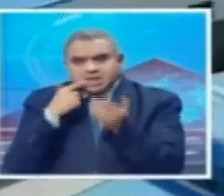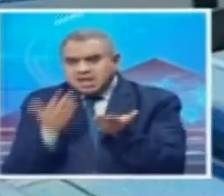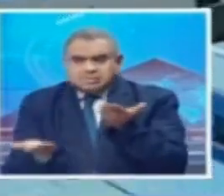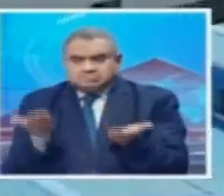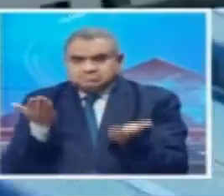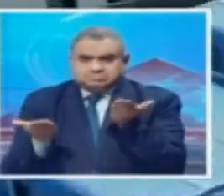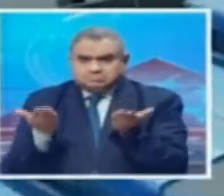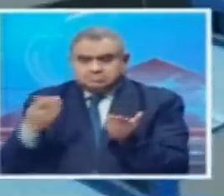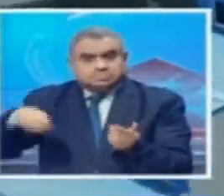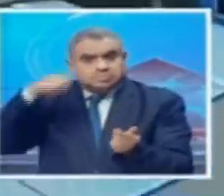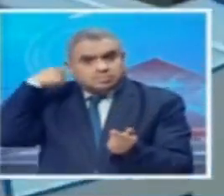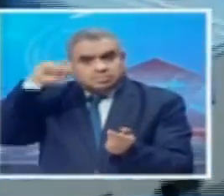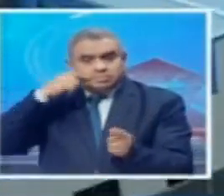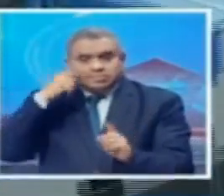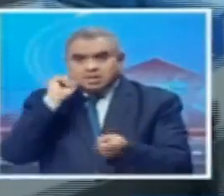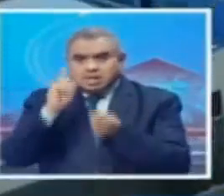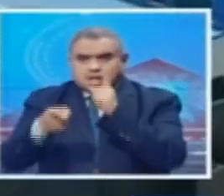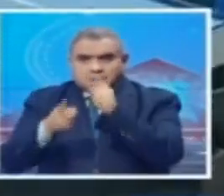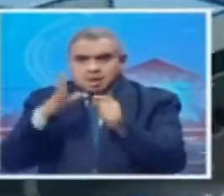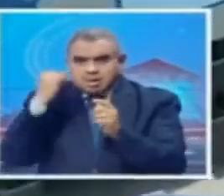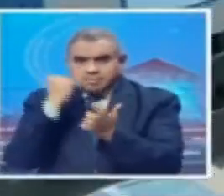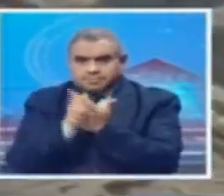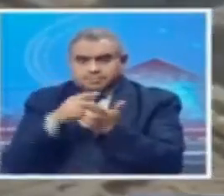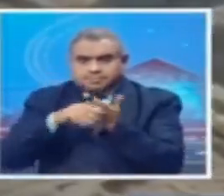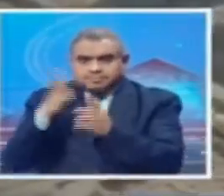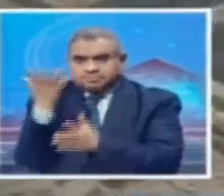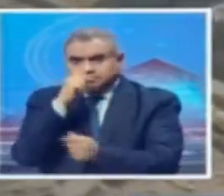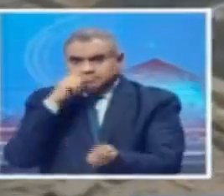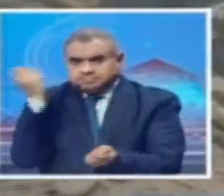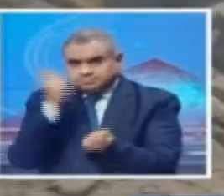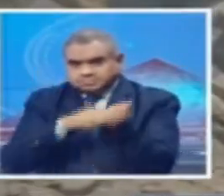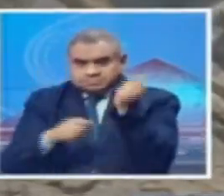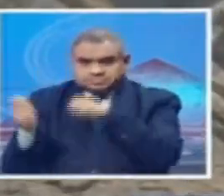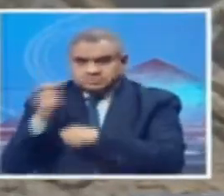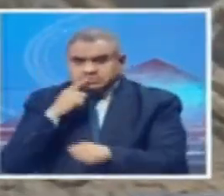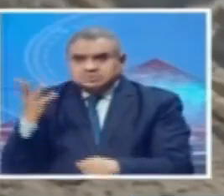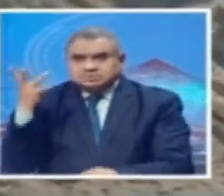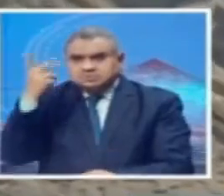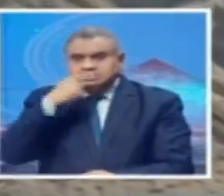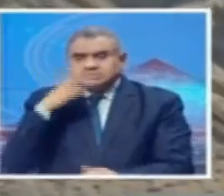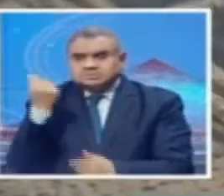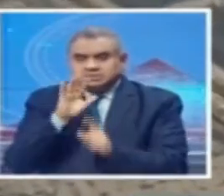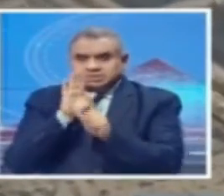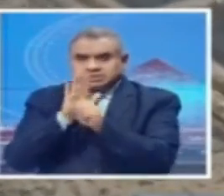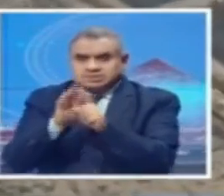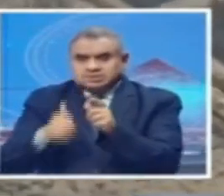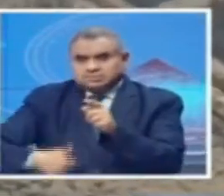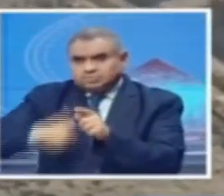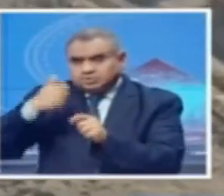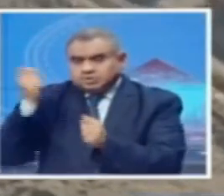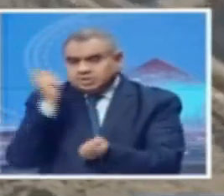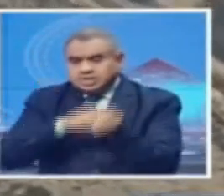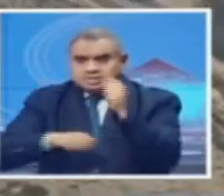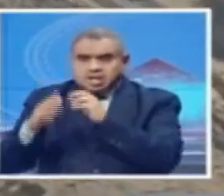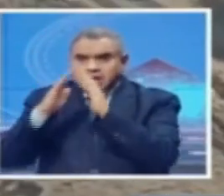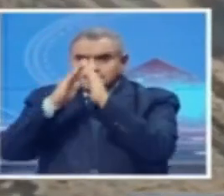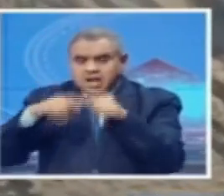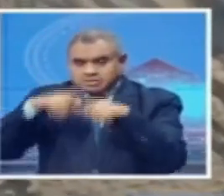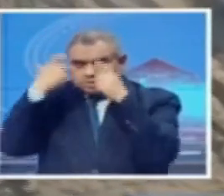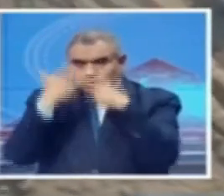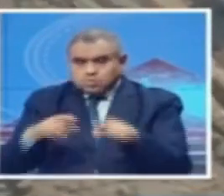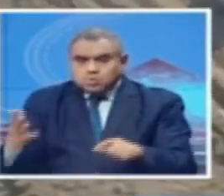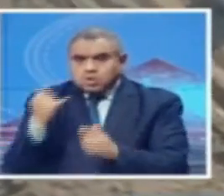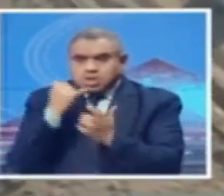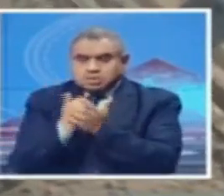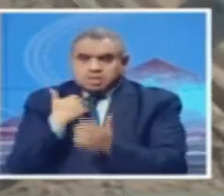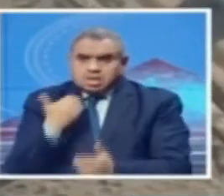مبادرة رئاسية انطلقت وبدأ تنفيذها لتكون بمثابة دفعة للصناعة الوطنية، وفي الوقت